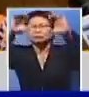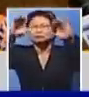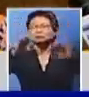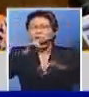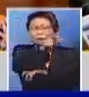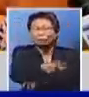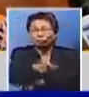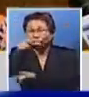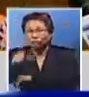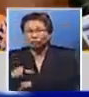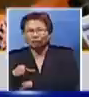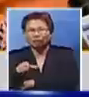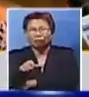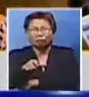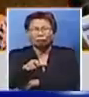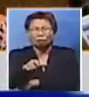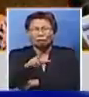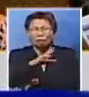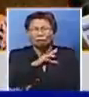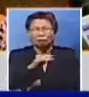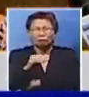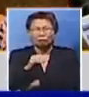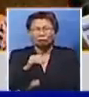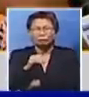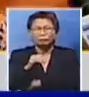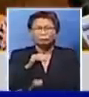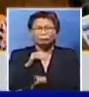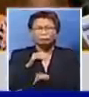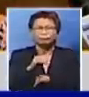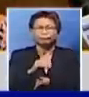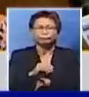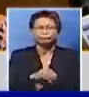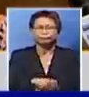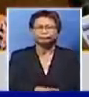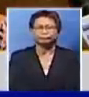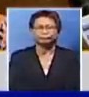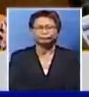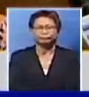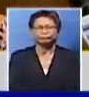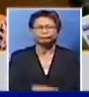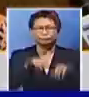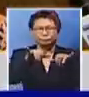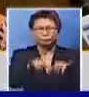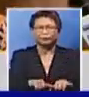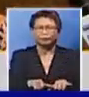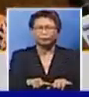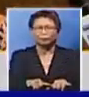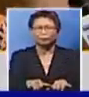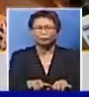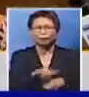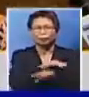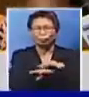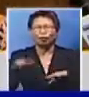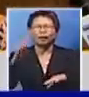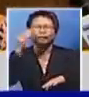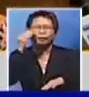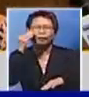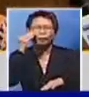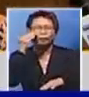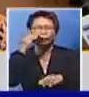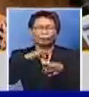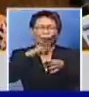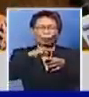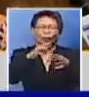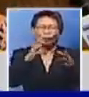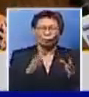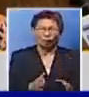calon-calon yang diletakkan dan kotanya kepada parti-parti berkenaan yang berada di kawasan-kawasan bukan Melayu sebagai pengundi